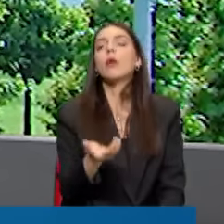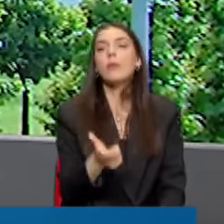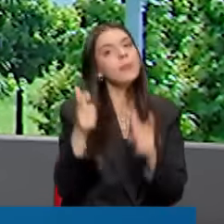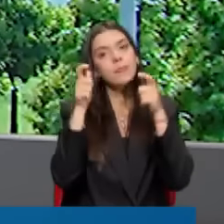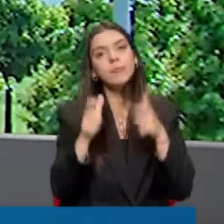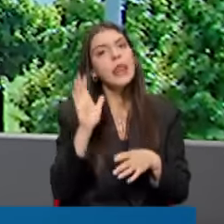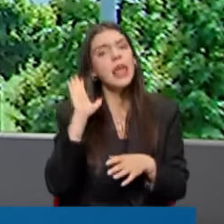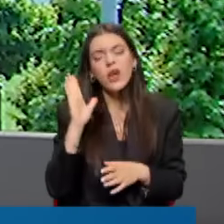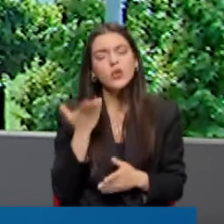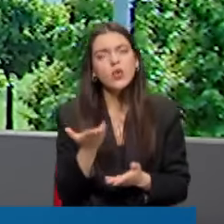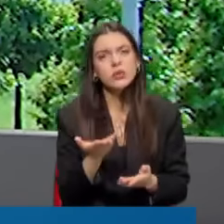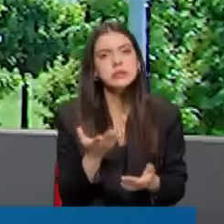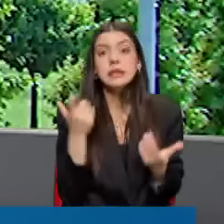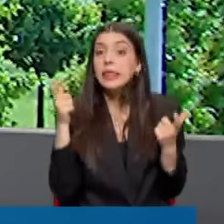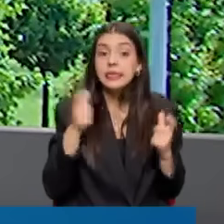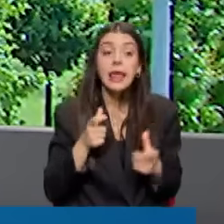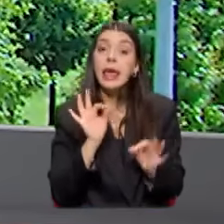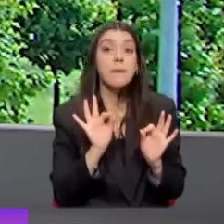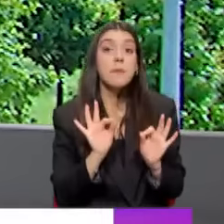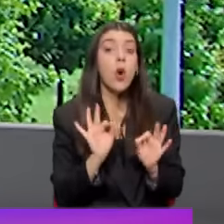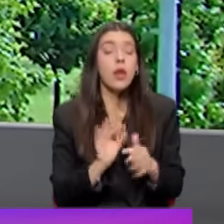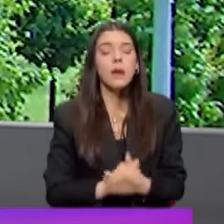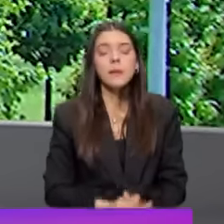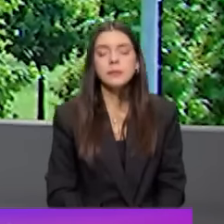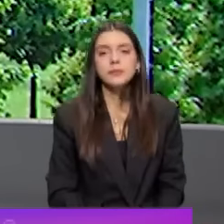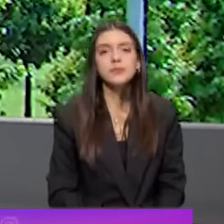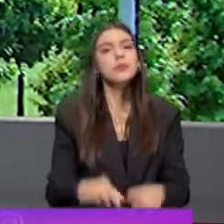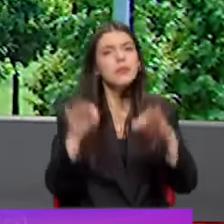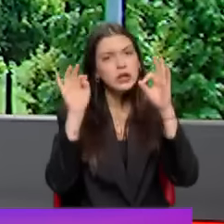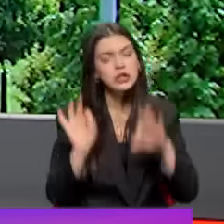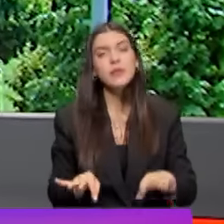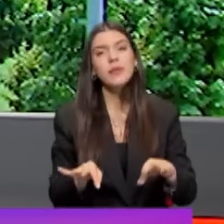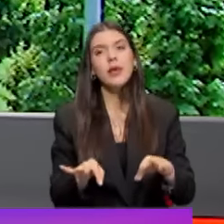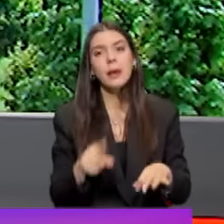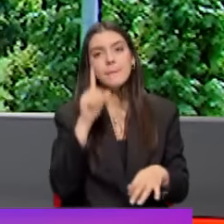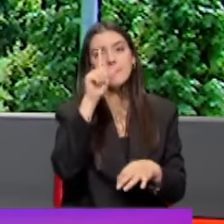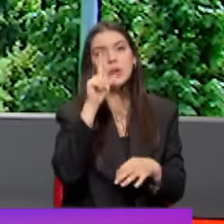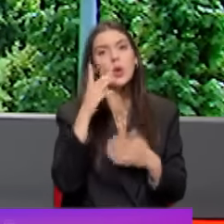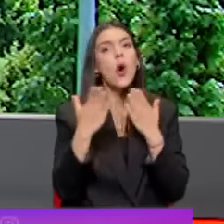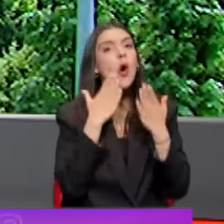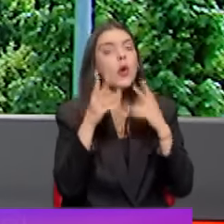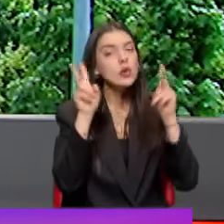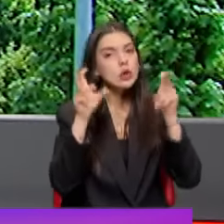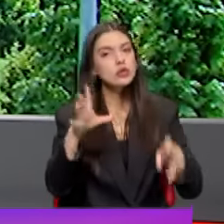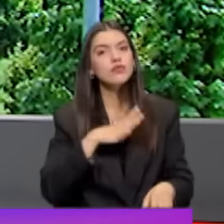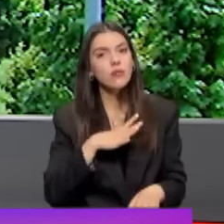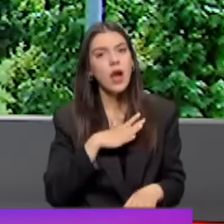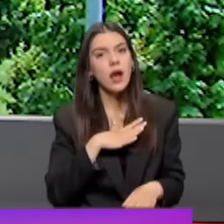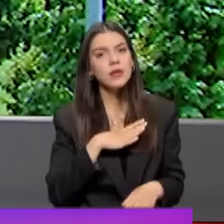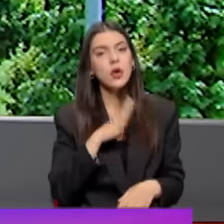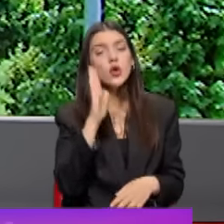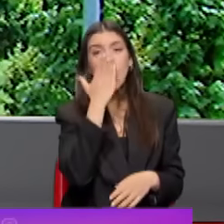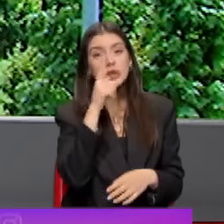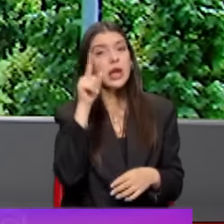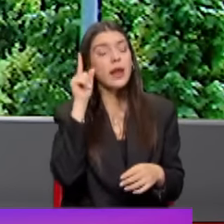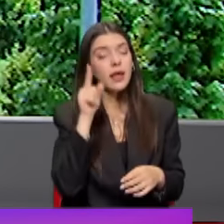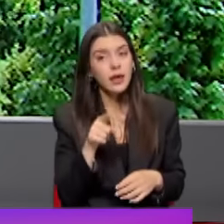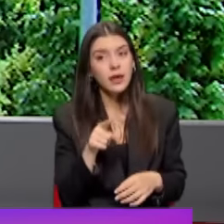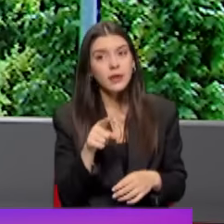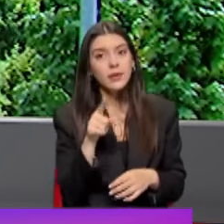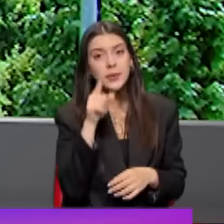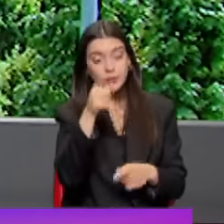gidecek bu işin sonu nereye böyle şimdi bir okul meselesi var biliyorsunuz Kocaeli Gölcük'te ek ders